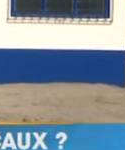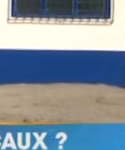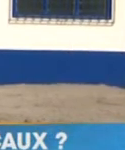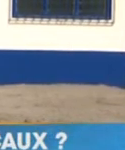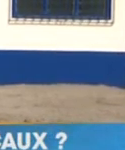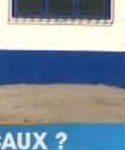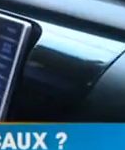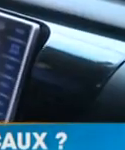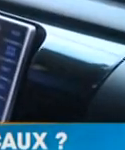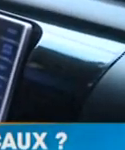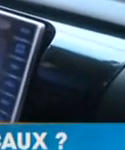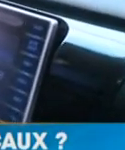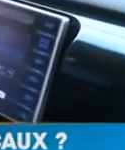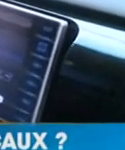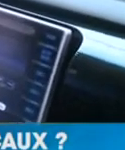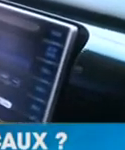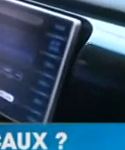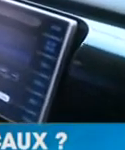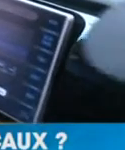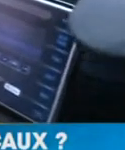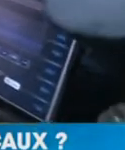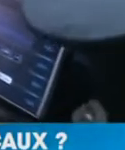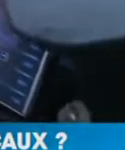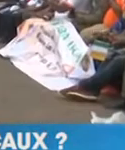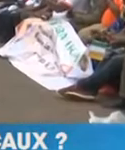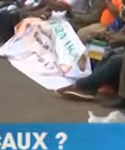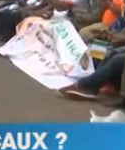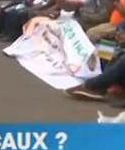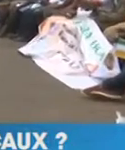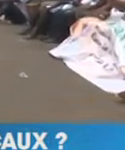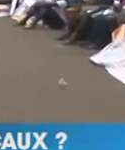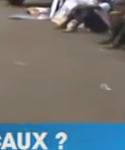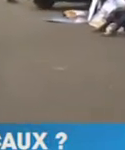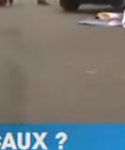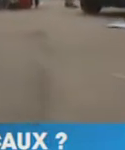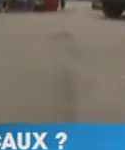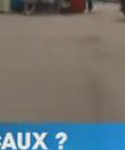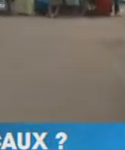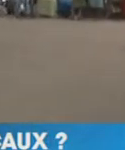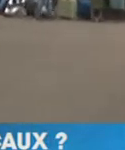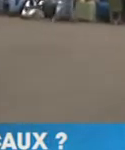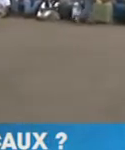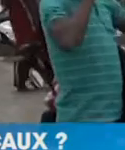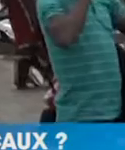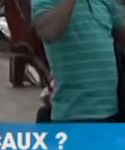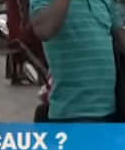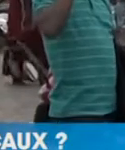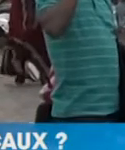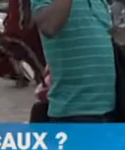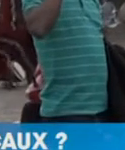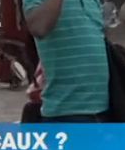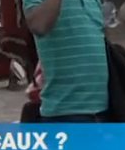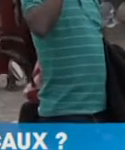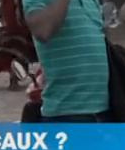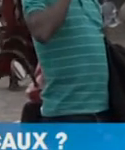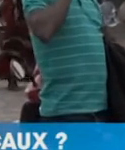En Côte d'Ivoire, les élus locaux se souviennent du travail accompli en 2010-2018 par le défunt Ahmed Bakayoko,